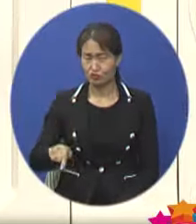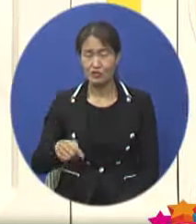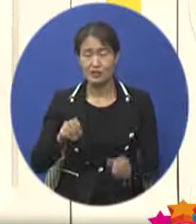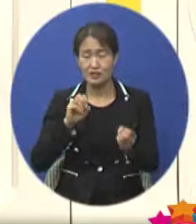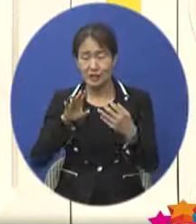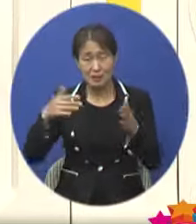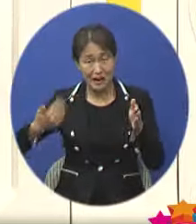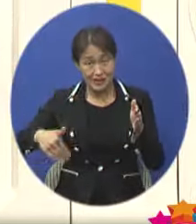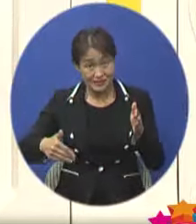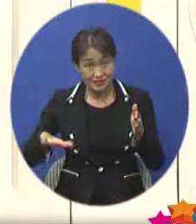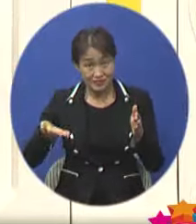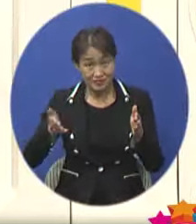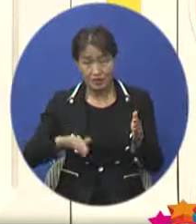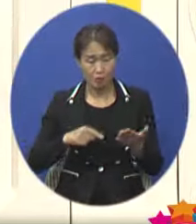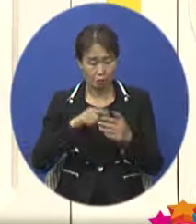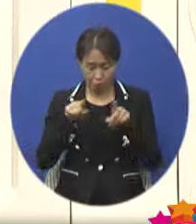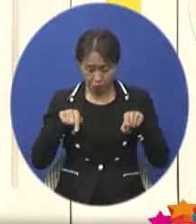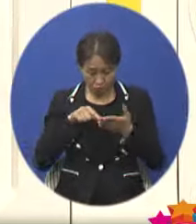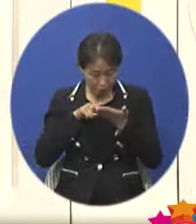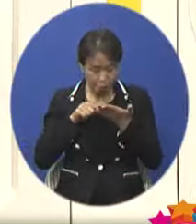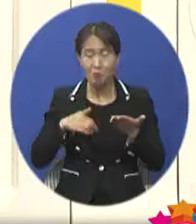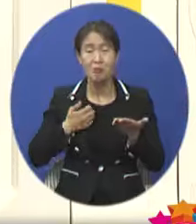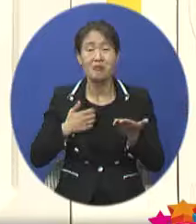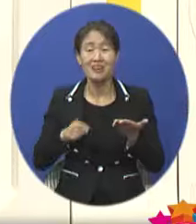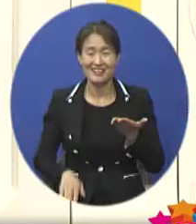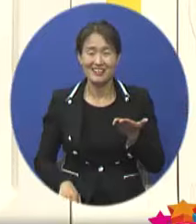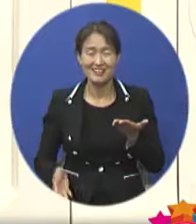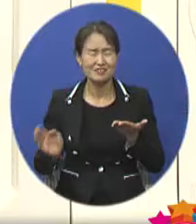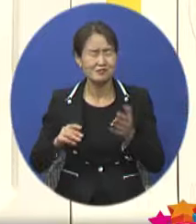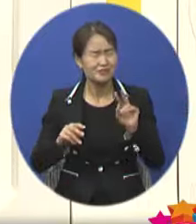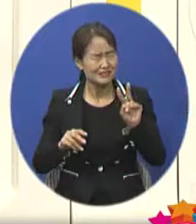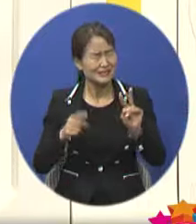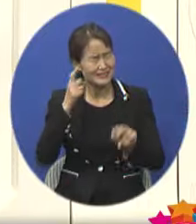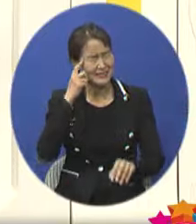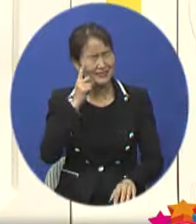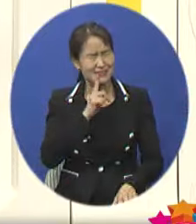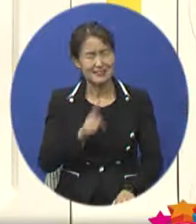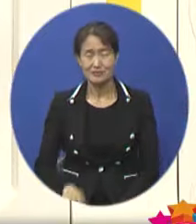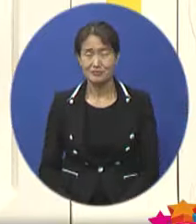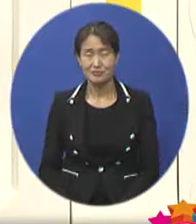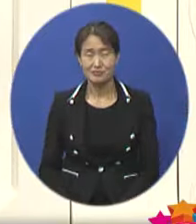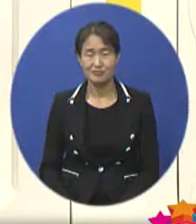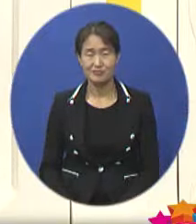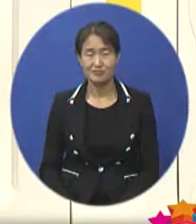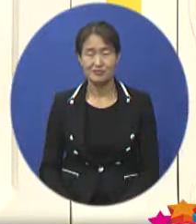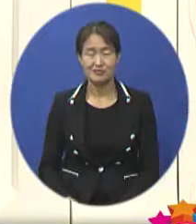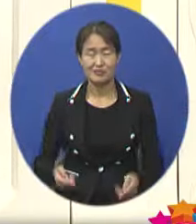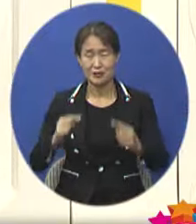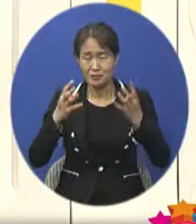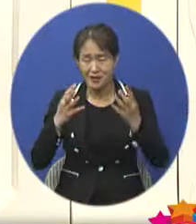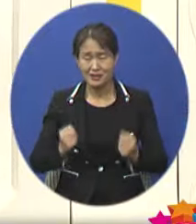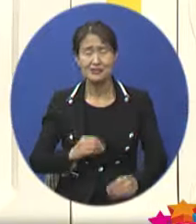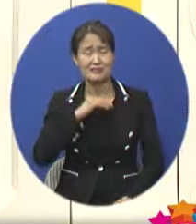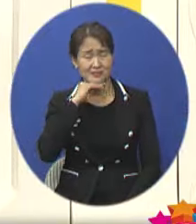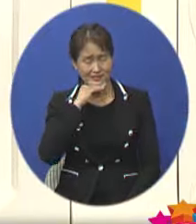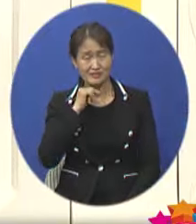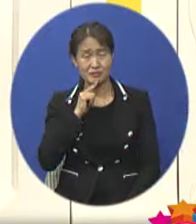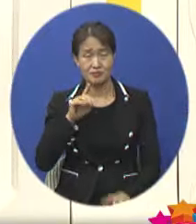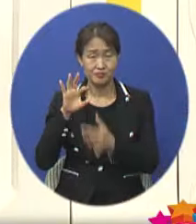봤지만은 답은 여기 안 써 있어요. 네. 몰라요. 네, 맞을 거예요. 자, 네. 저 아무튼 많은 참여 기다리겠습니다. 네, 고맙습니다. 네.